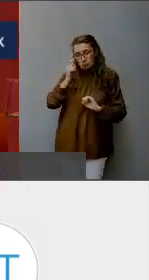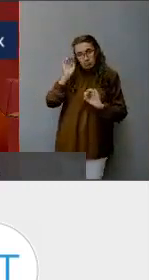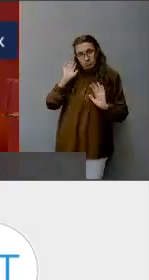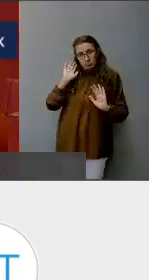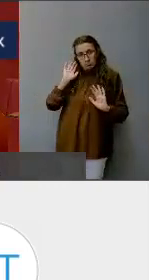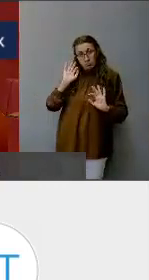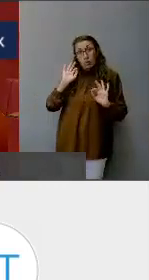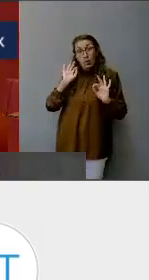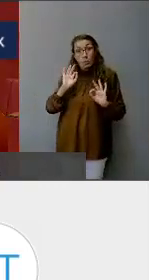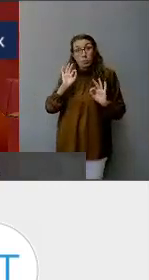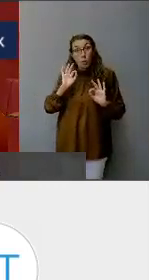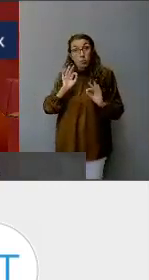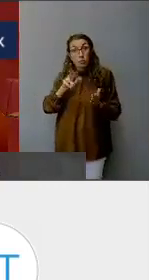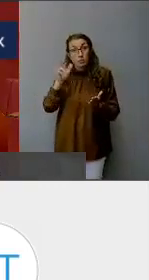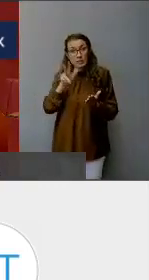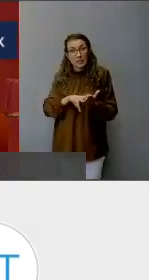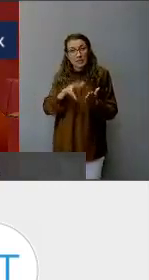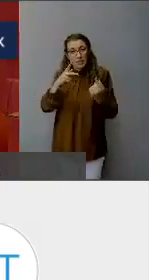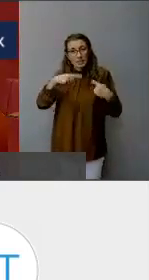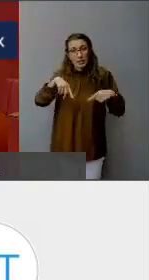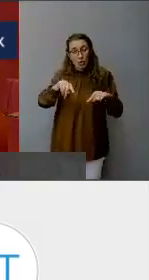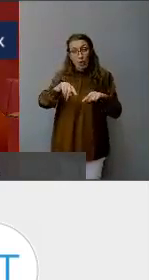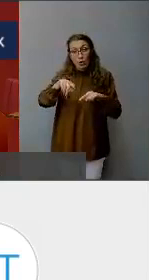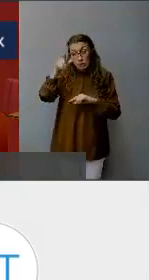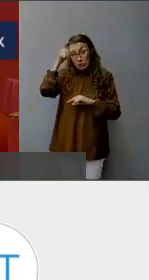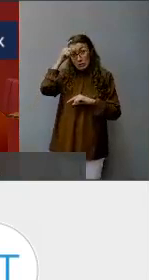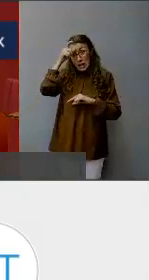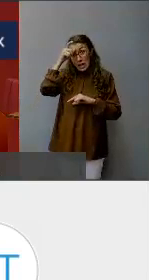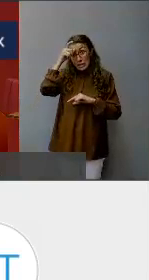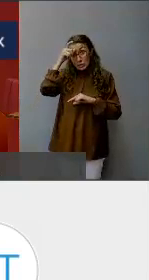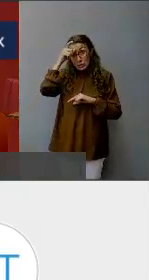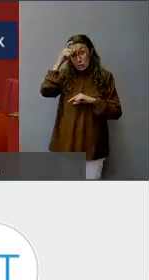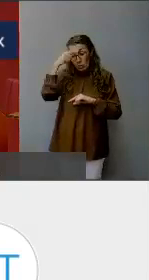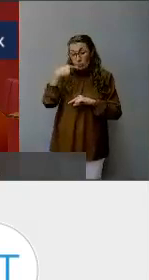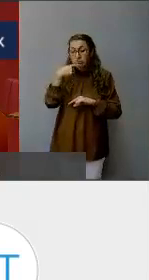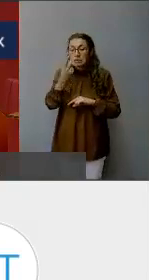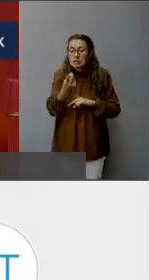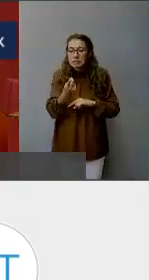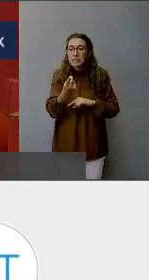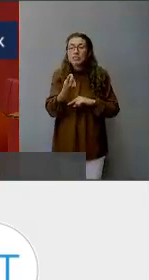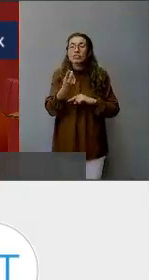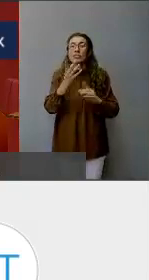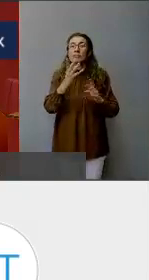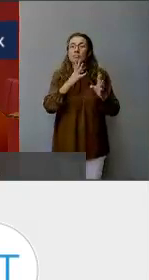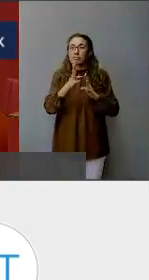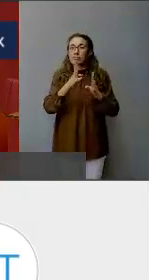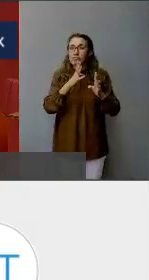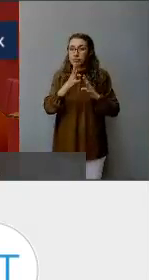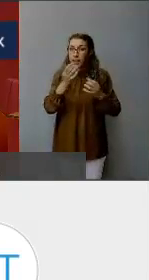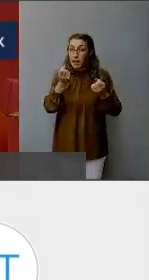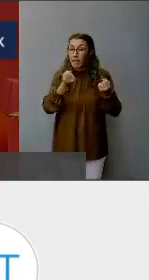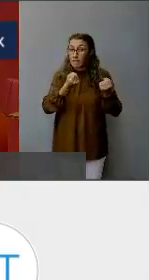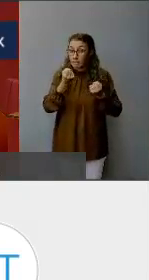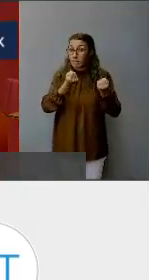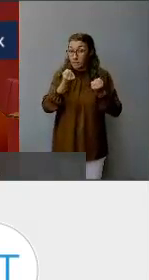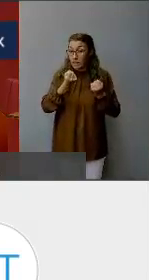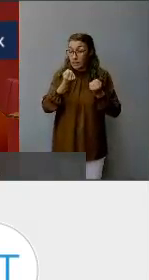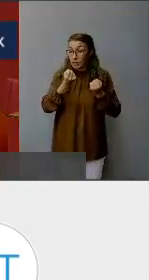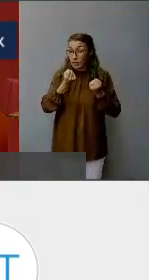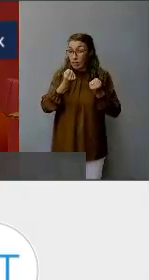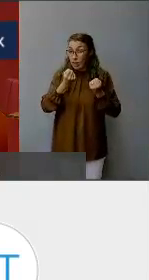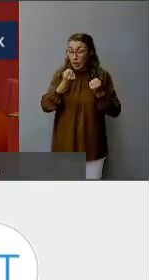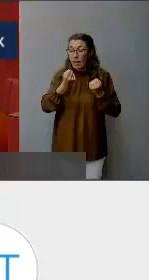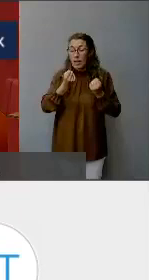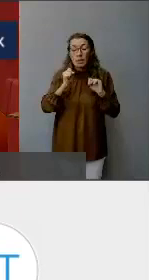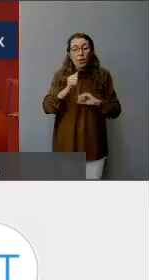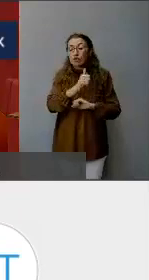del consiglio di stato si dato che in realtà il transito veicolare implicato è un transito veicolare privato